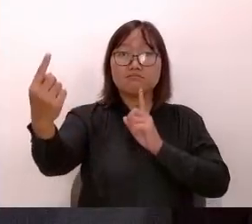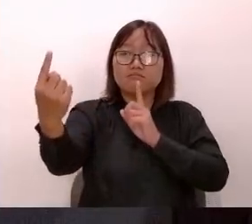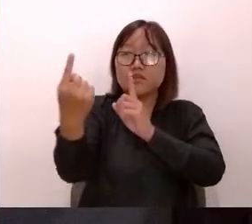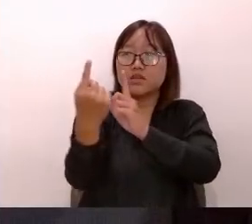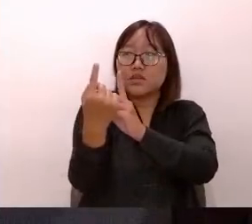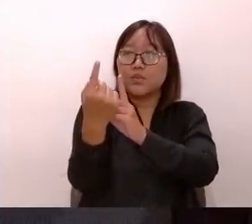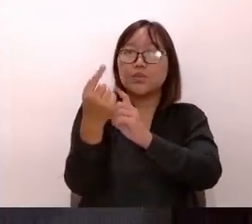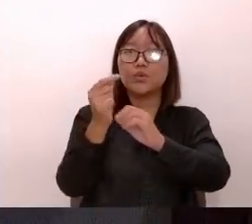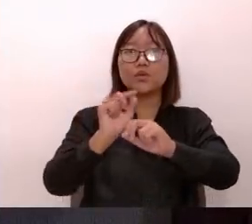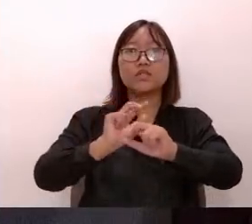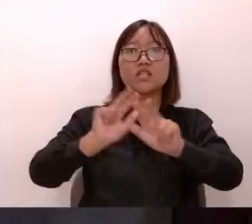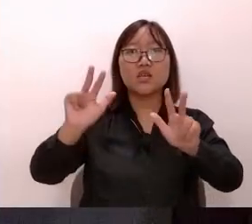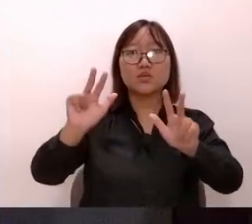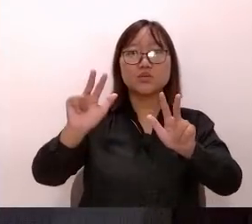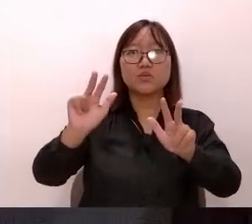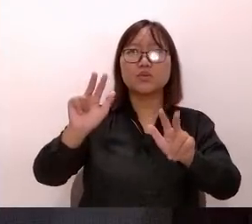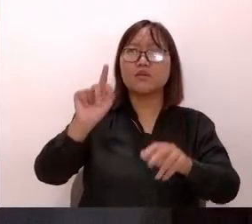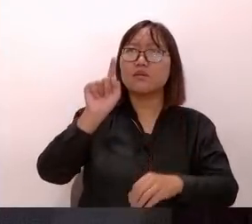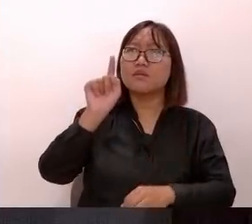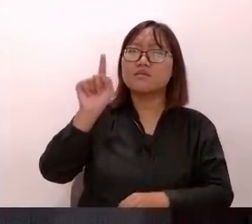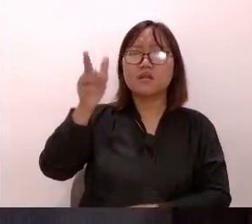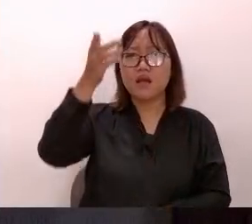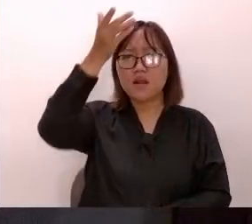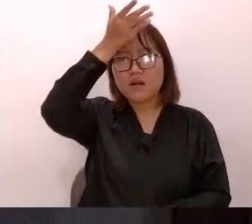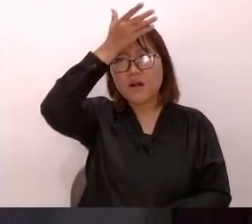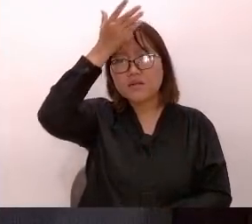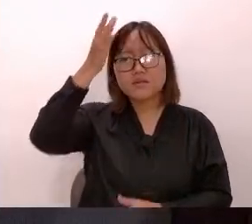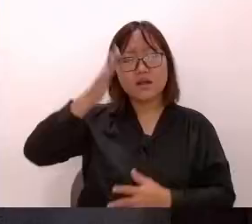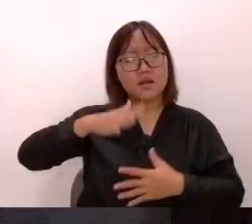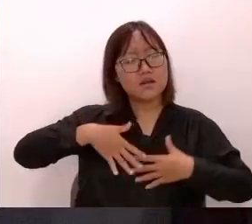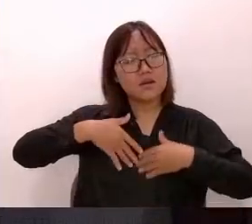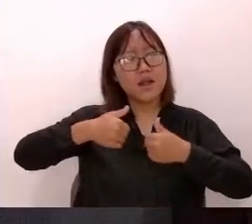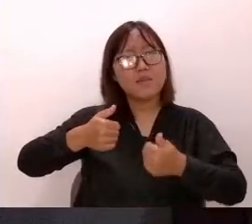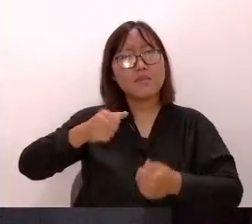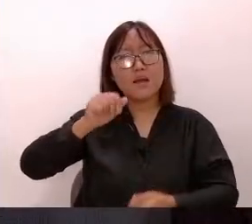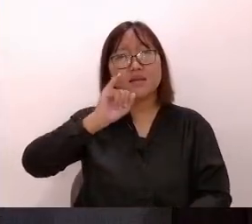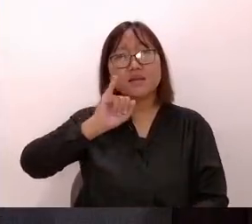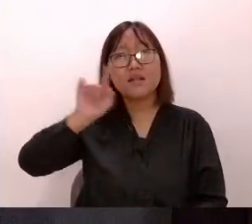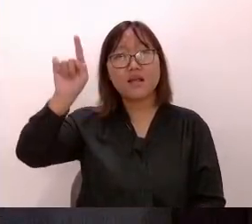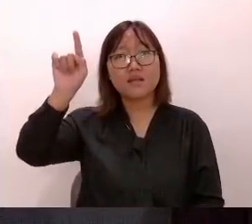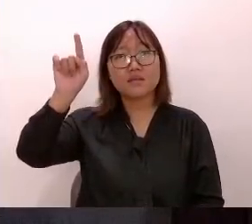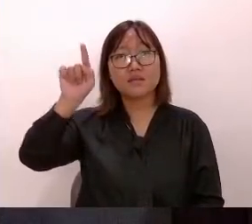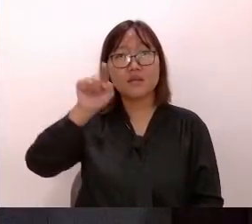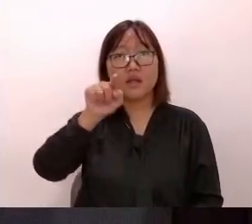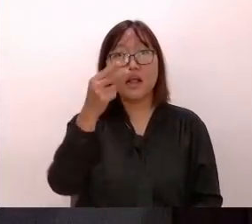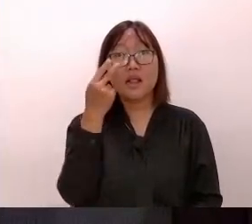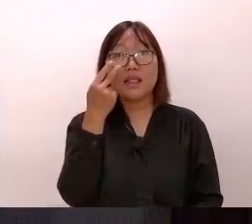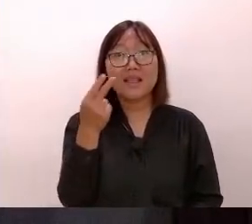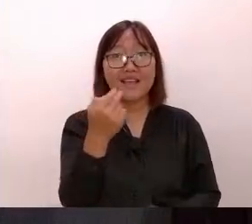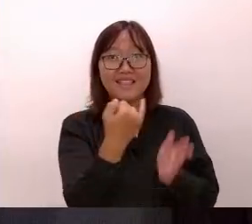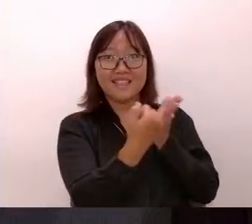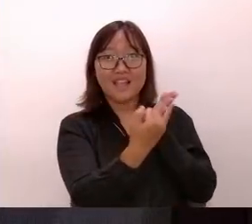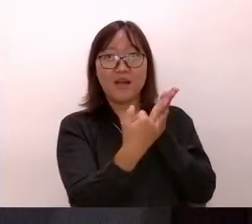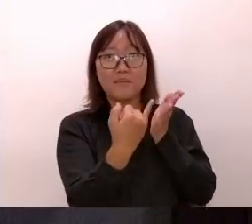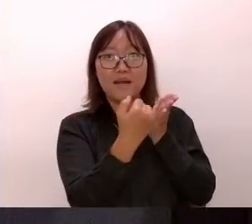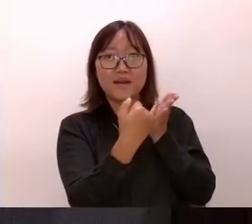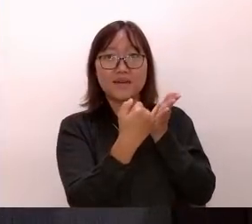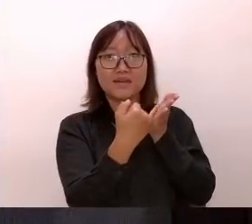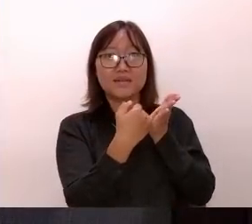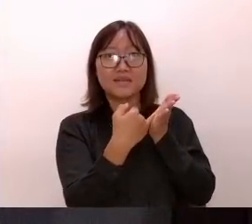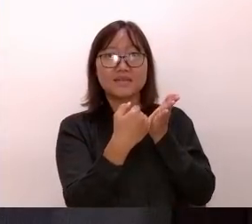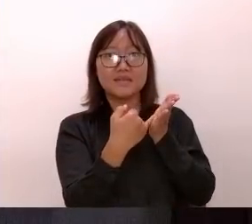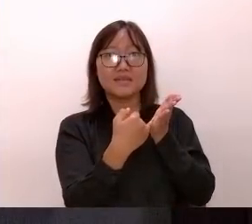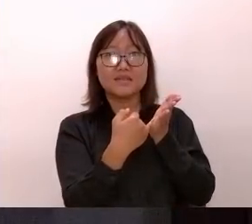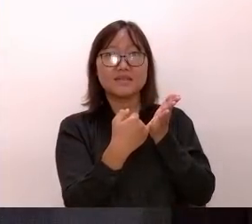sebagaimana kini gambar digambarkan dalam lukisan Yesus kehidupan Ilahi yang ada di sebelah kanan saya